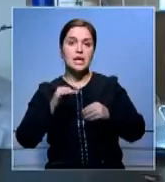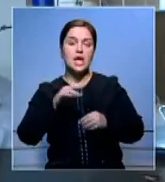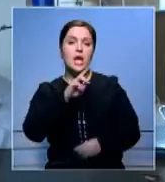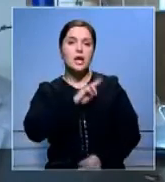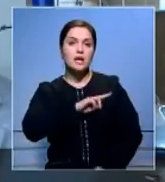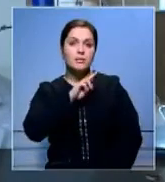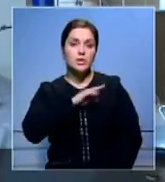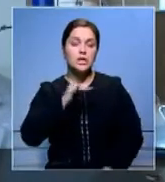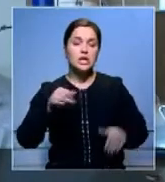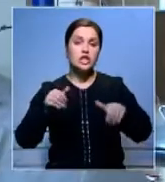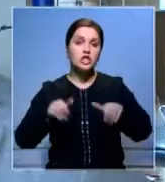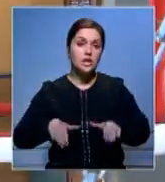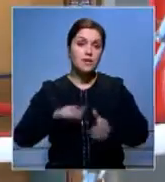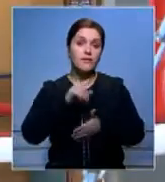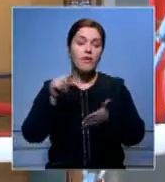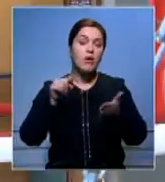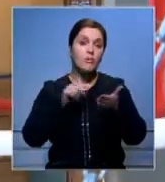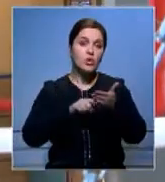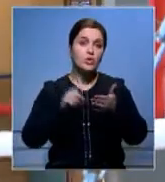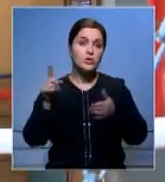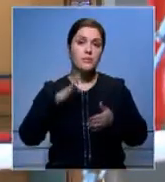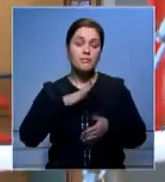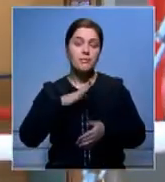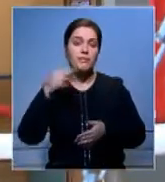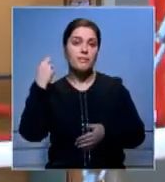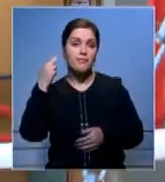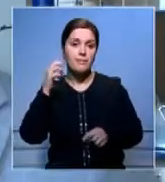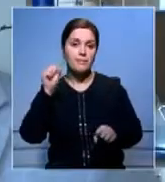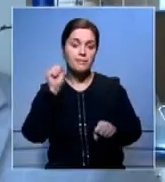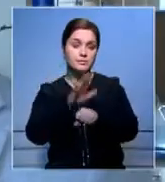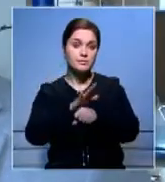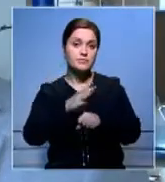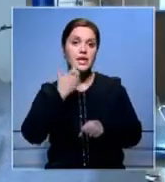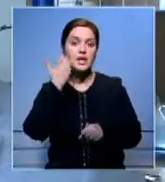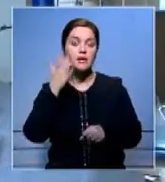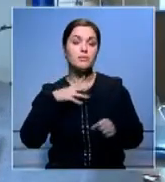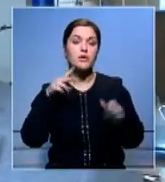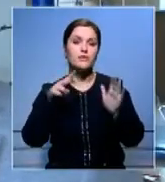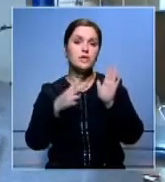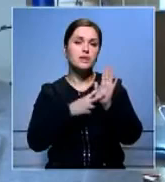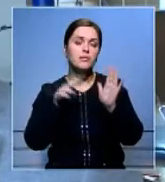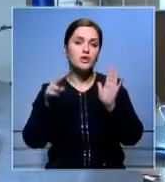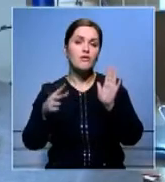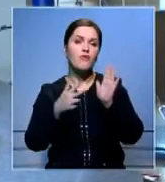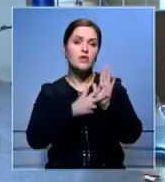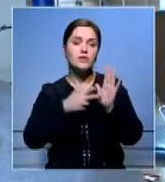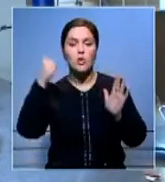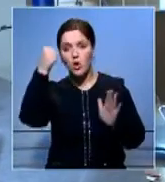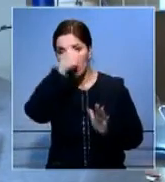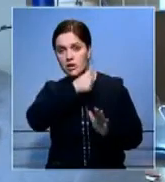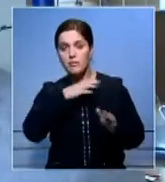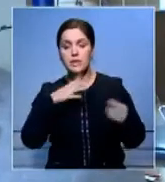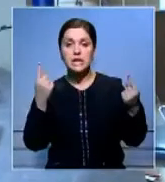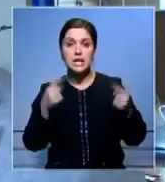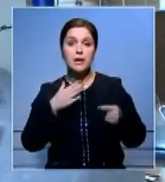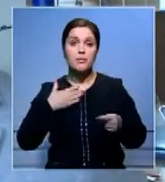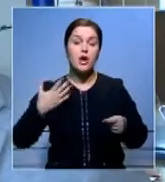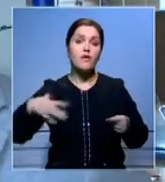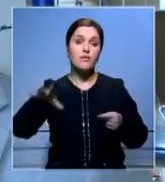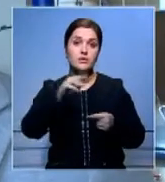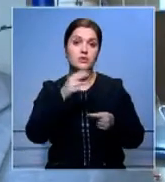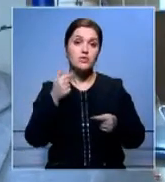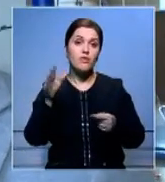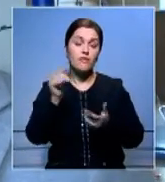и решать вопросы, которые поставил наш президент. До этого, когда в 2007-2008 году кризис был, мы все